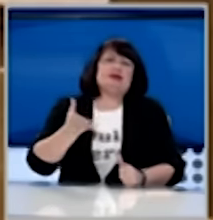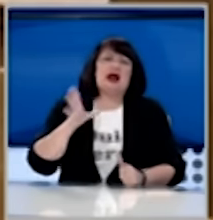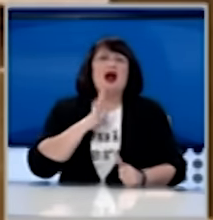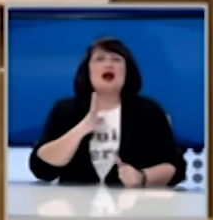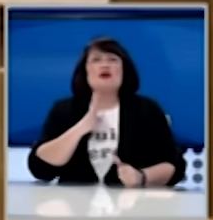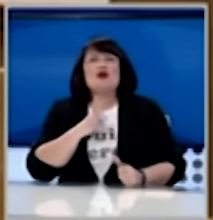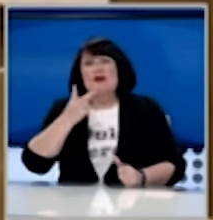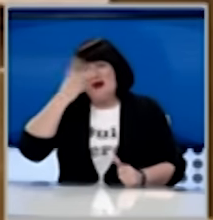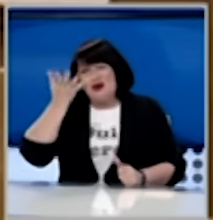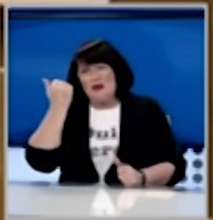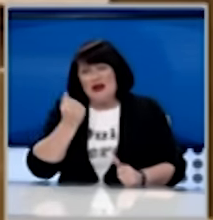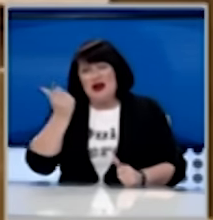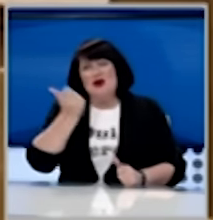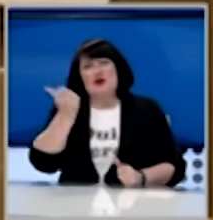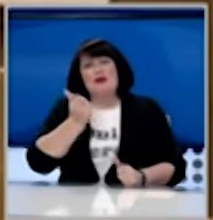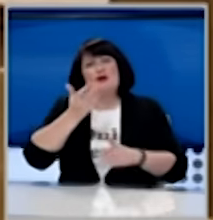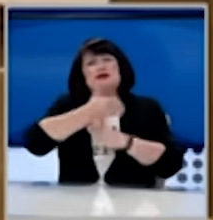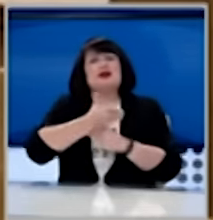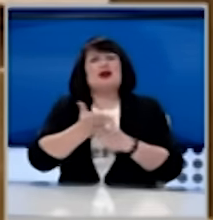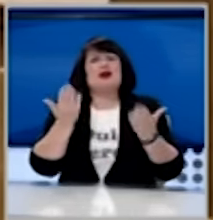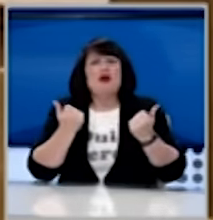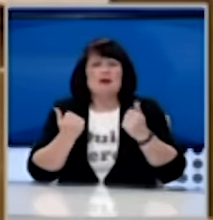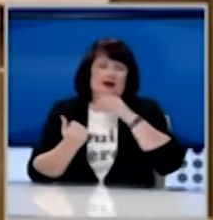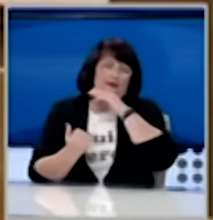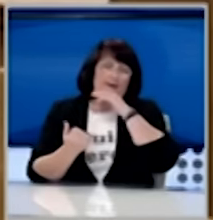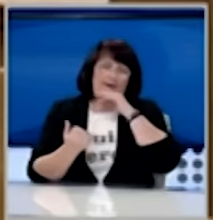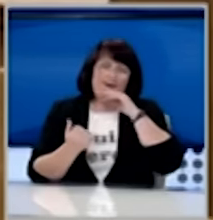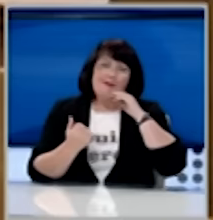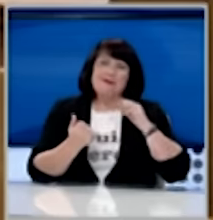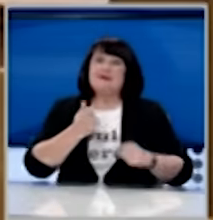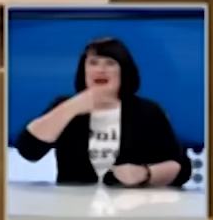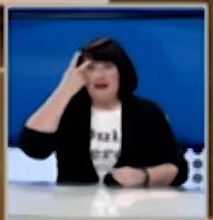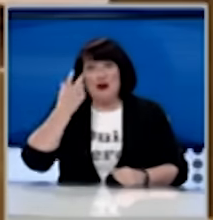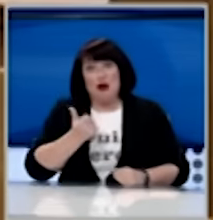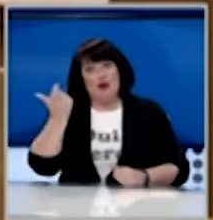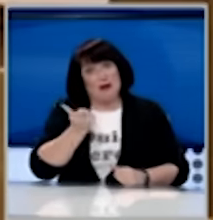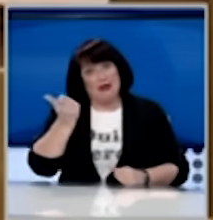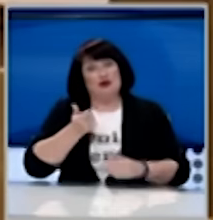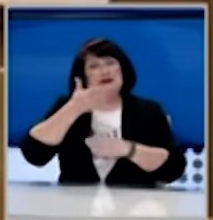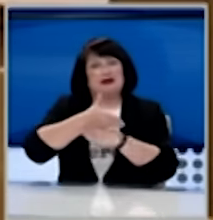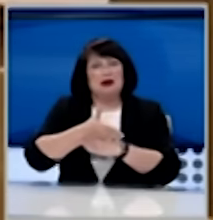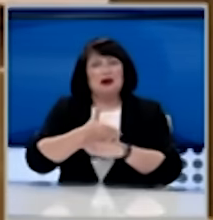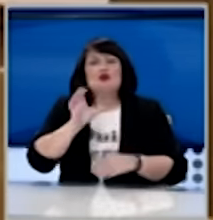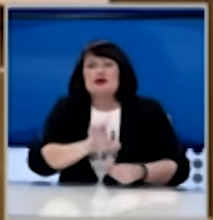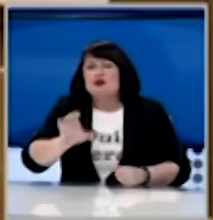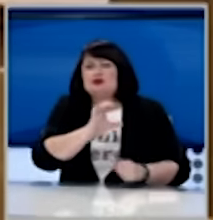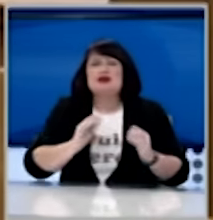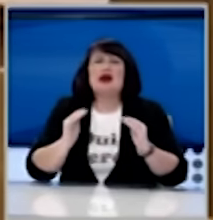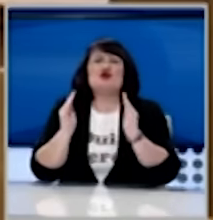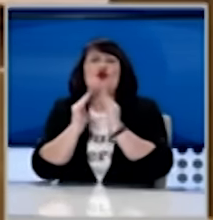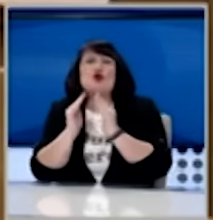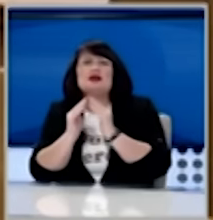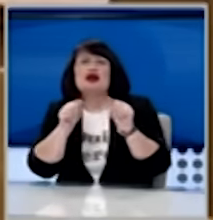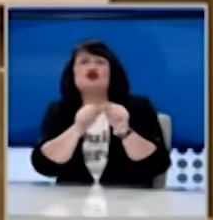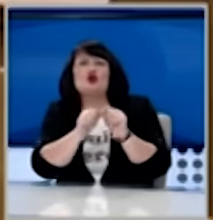άνθρωποι δεν δικαιούνται καν επιδότηση ενοικίου ένα ενώ ακόμα και αυτοί που τη δικαιούνται δεν μπορούν να βρουν σπίτι κοντά στο